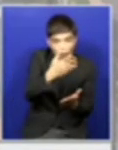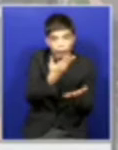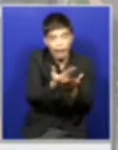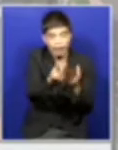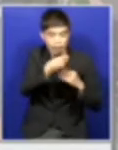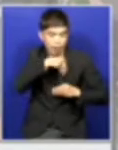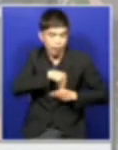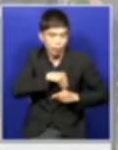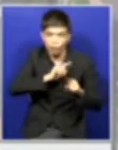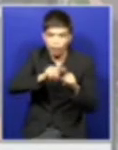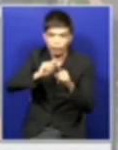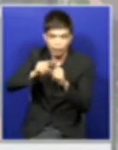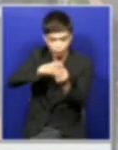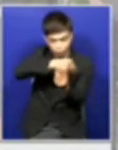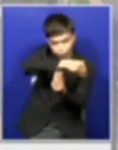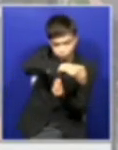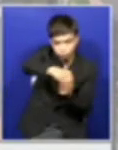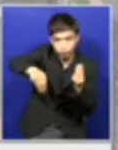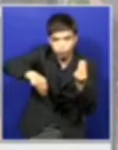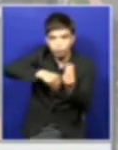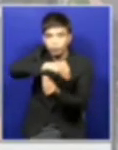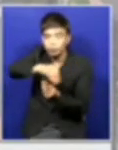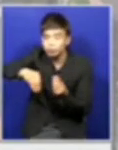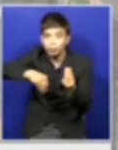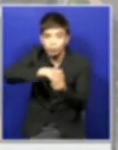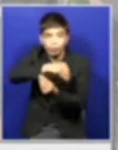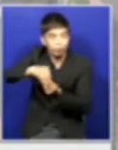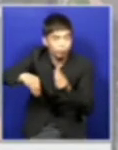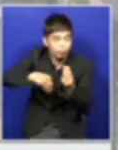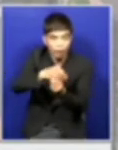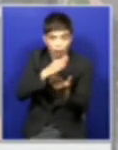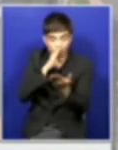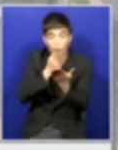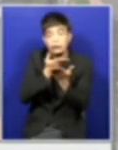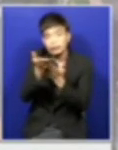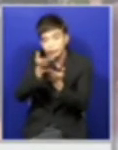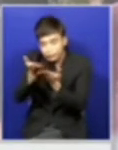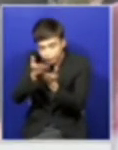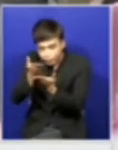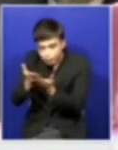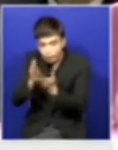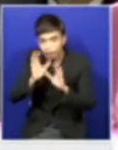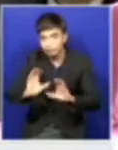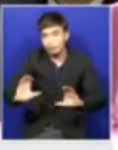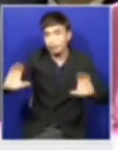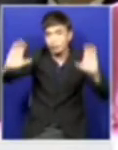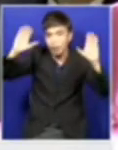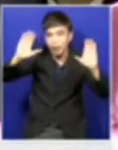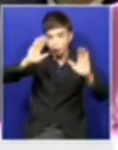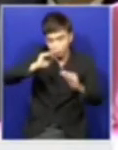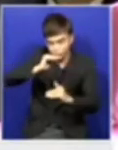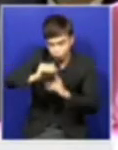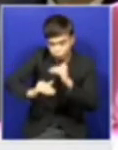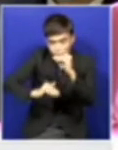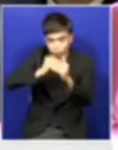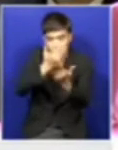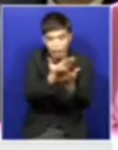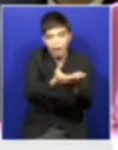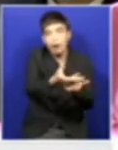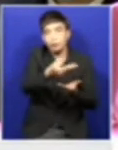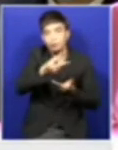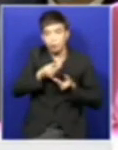อ2รอบก็ตรง 7% ซื้อ3รอบก็ตรง 7% เมื่อซื้อ13รอบเนี่ยรัฐบาลก็จะสามารถได้เงินกลับมาคืนนะ